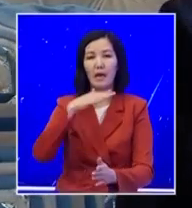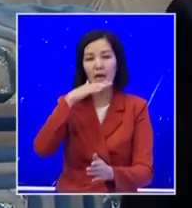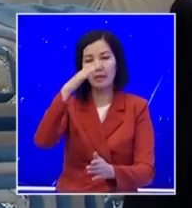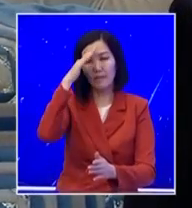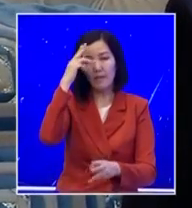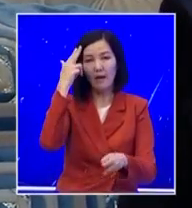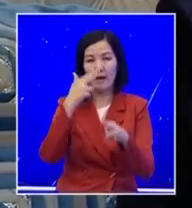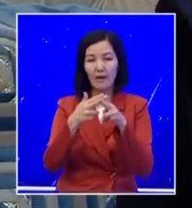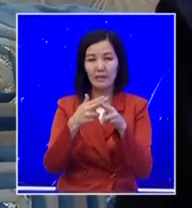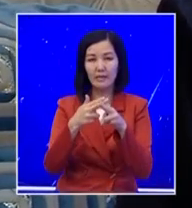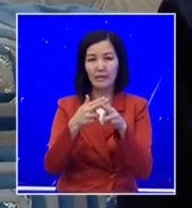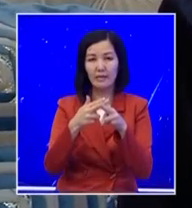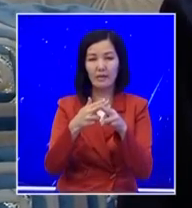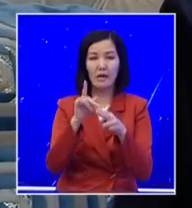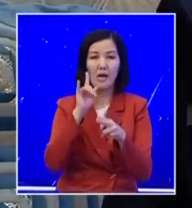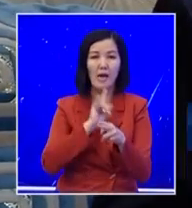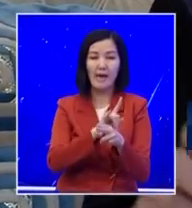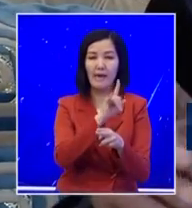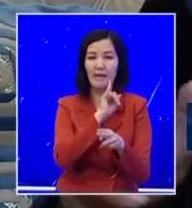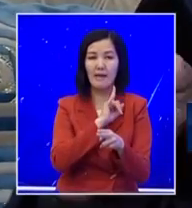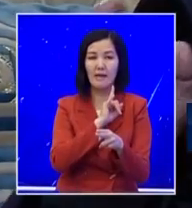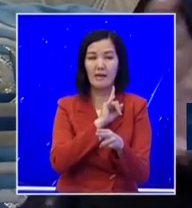Әкемнің ағасының әйелі